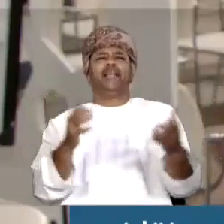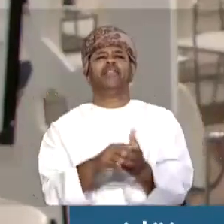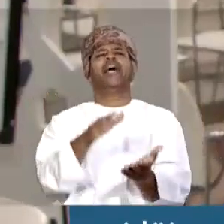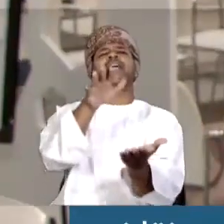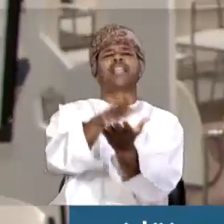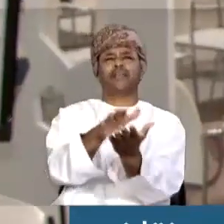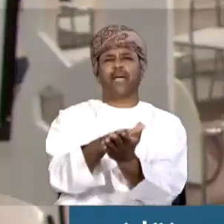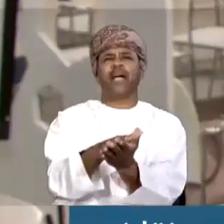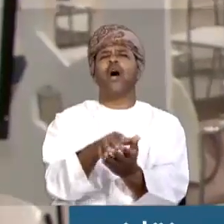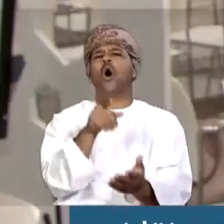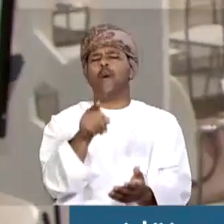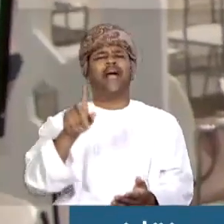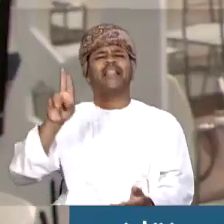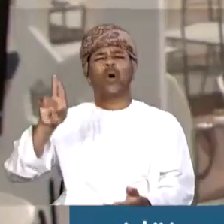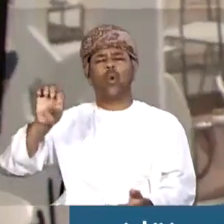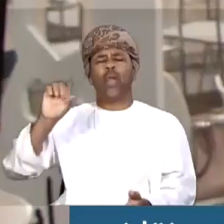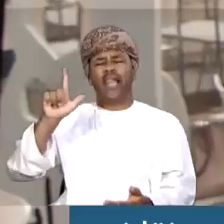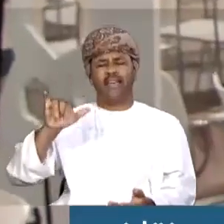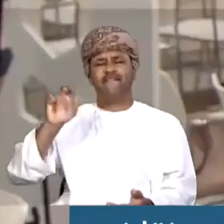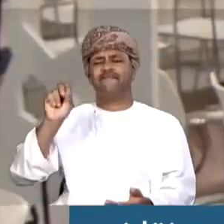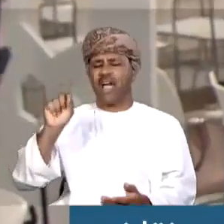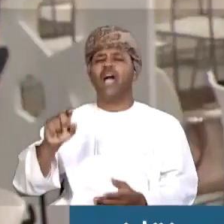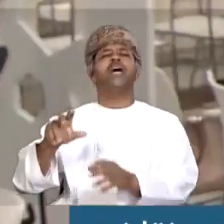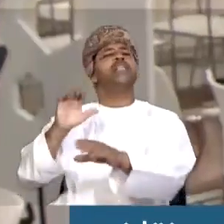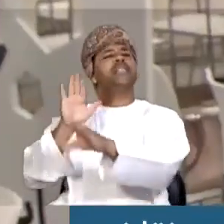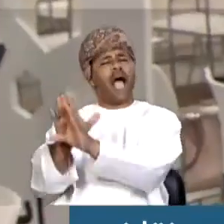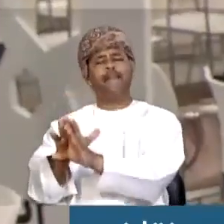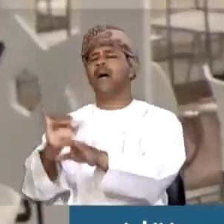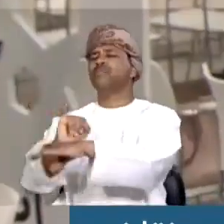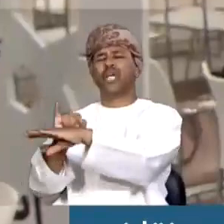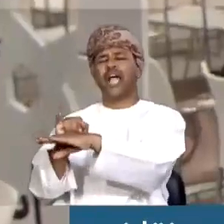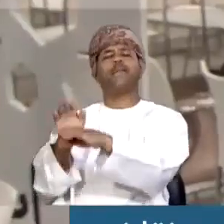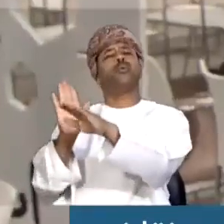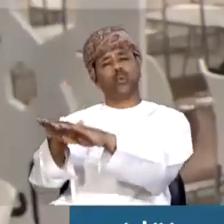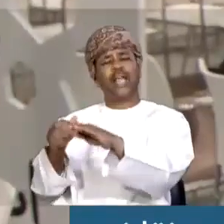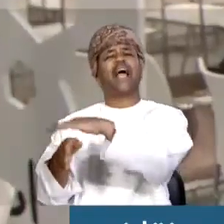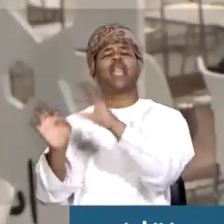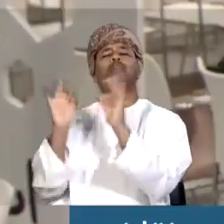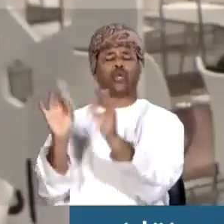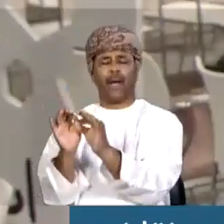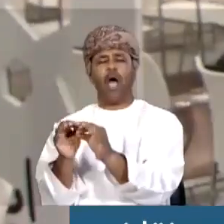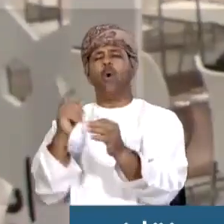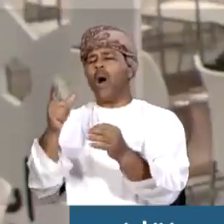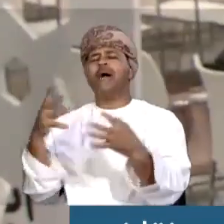اللي هو توليفه نحن هنا ندعم المشاريع الموجوده في المجتمع وتسليط الضوء عليها وتجميعها في منصه